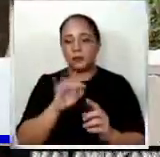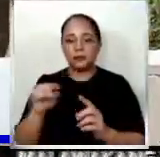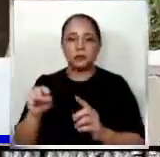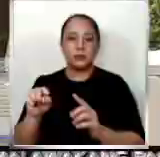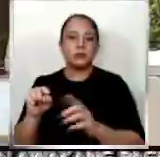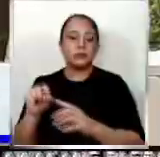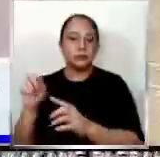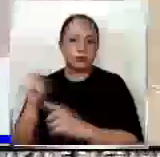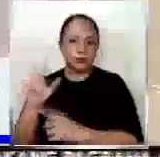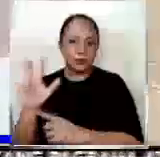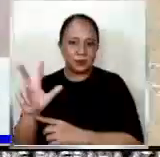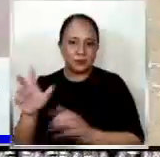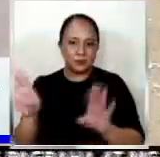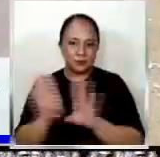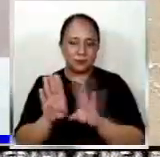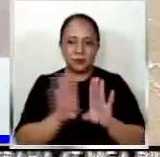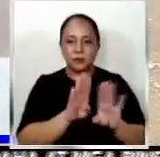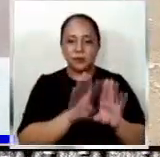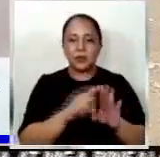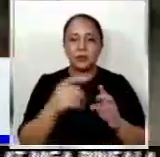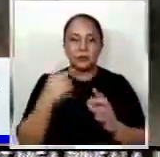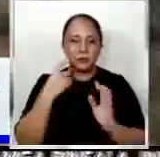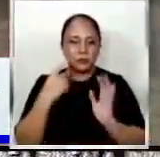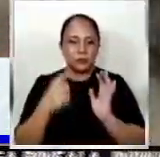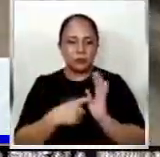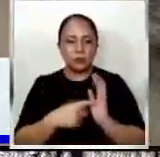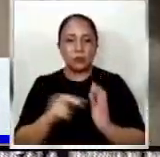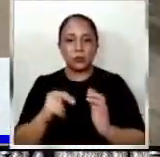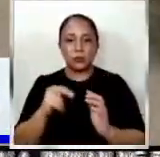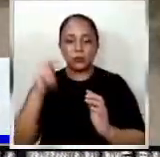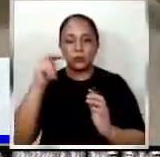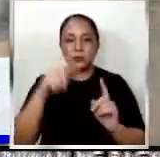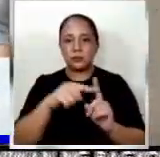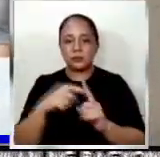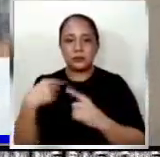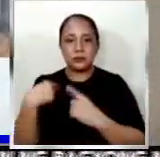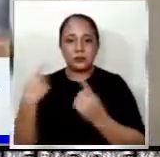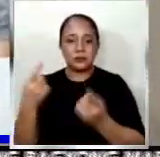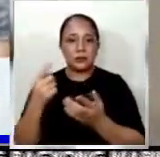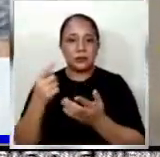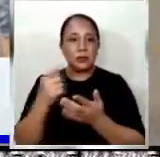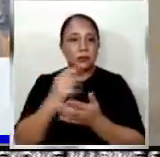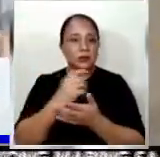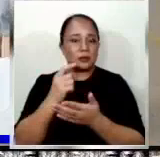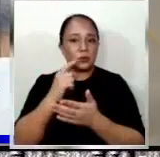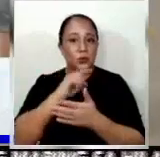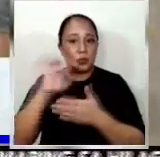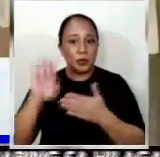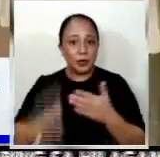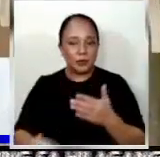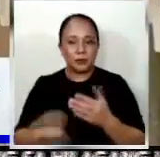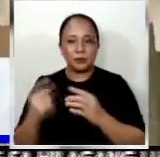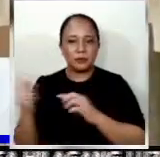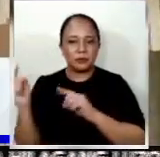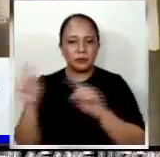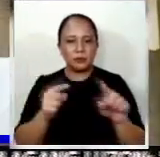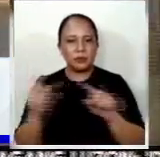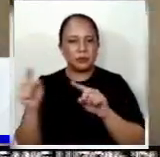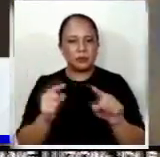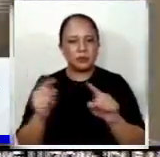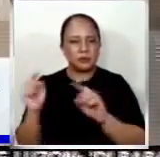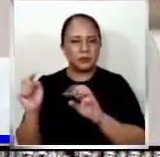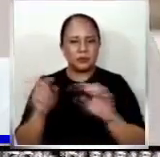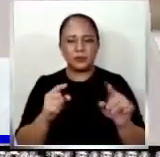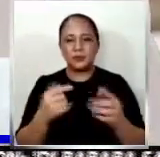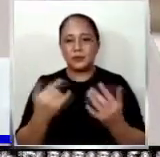dito, pansin ng pamunuan ng Manila North Cemetery, mula nitong nakarang weekend, nag-umpisa ng dumami ang mga dumadalaw sa puntod ng kanilang mga mahal sa